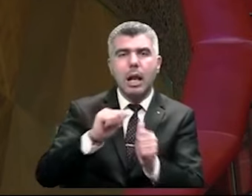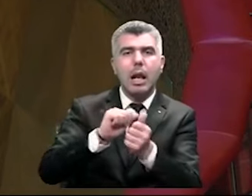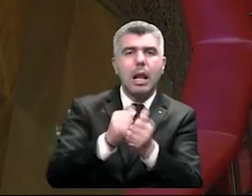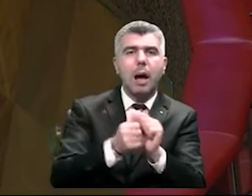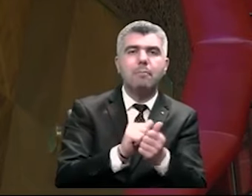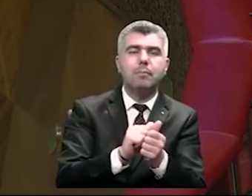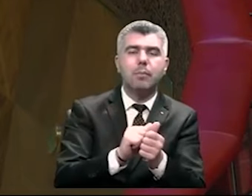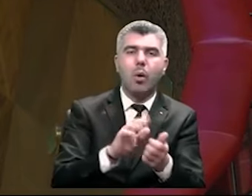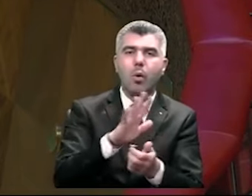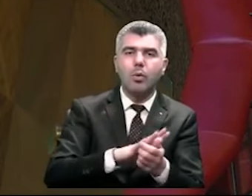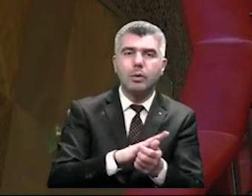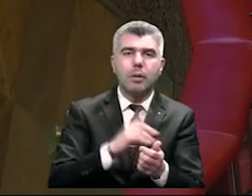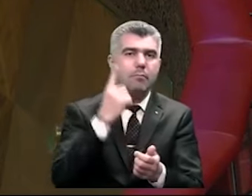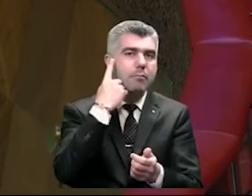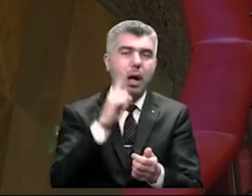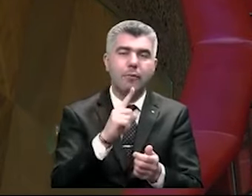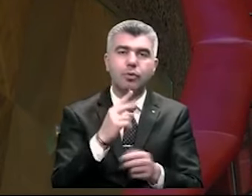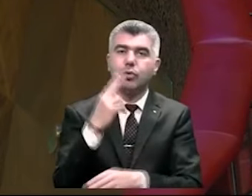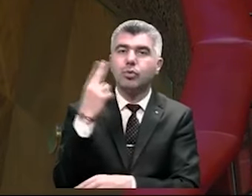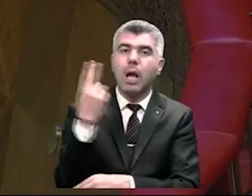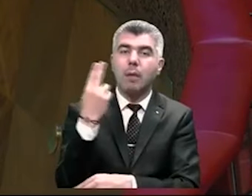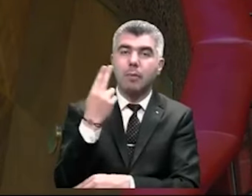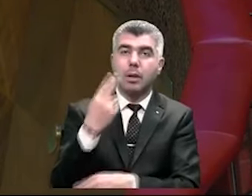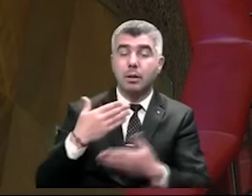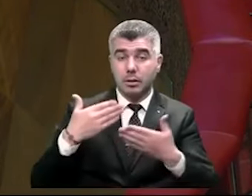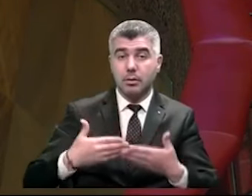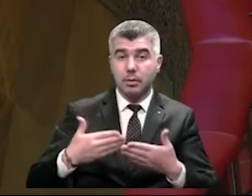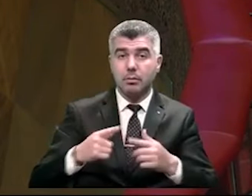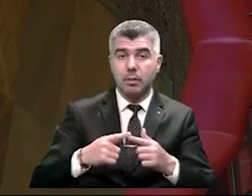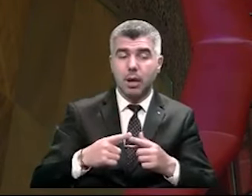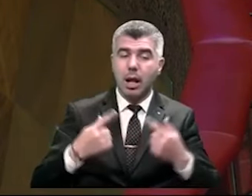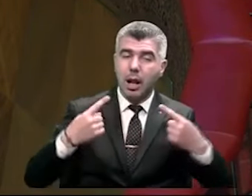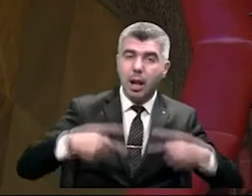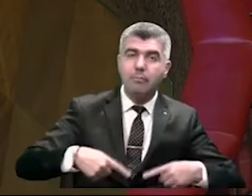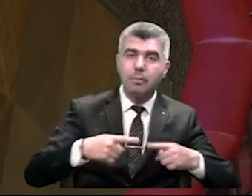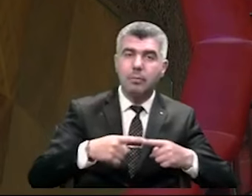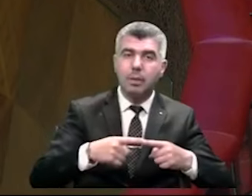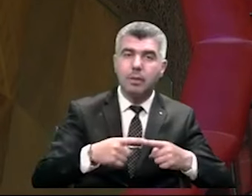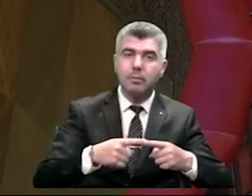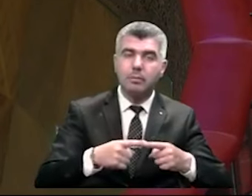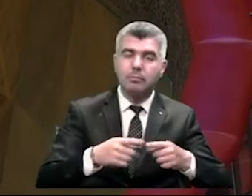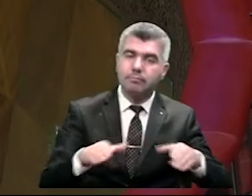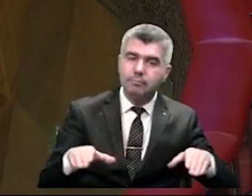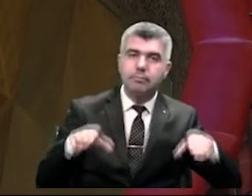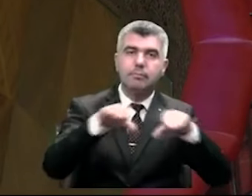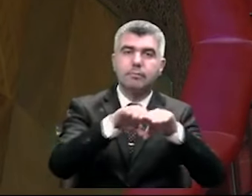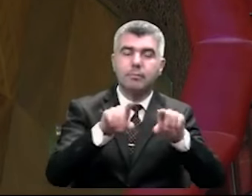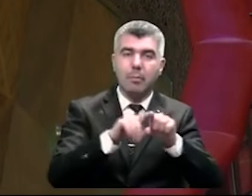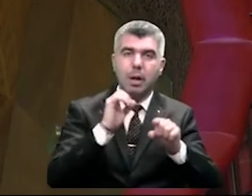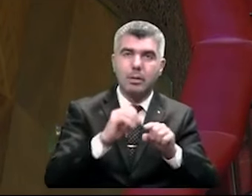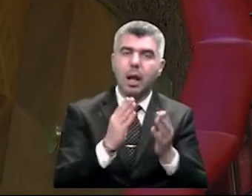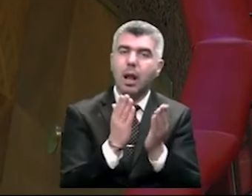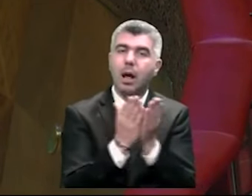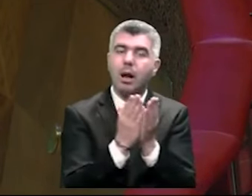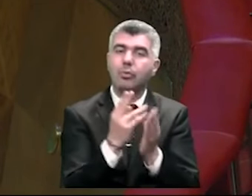اللي ربما ما كبوش ليها لان العاب جامعيه ولكن هذا الفوتسال لان باينه اللي خرجوا من الجامعه وقرا في